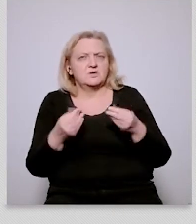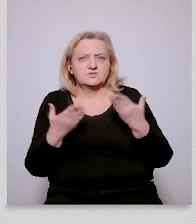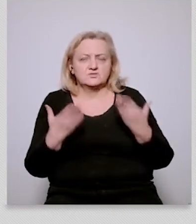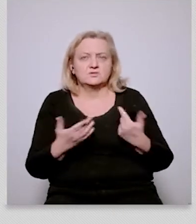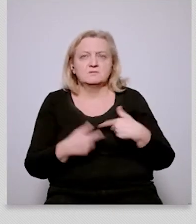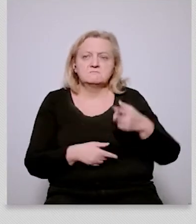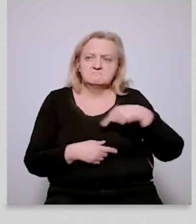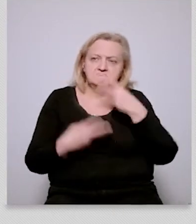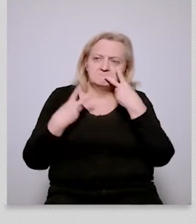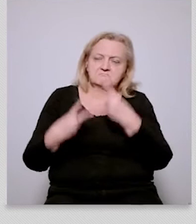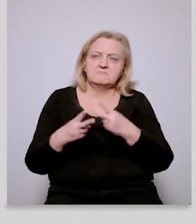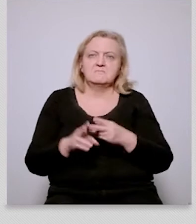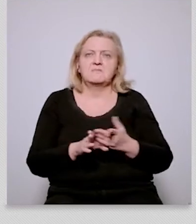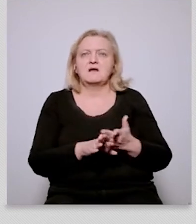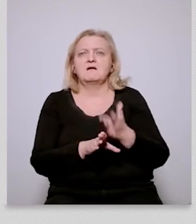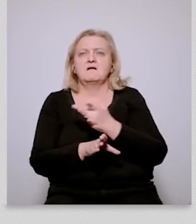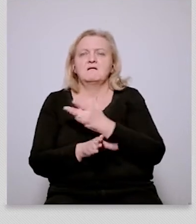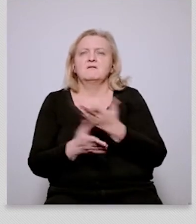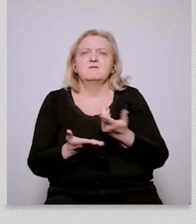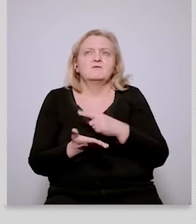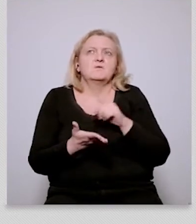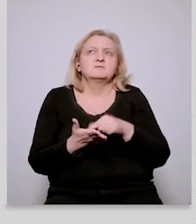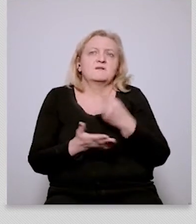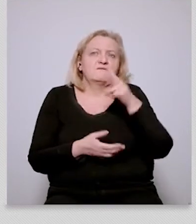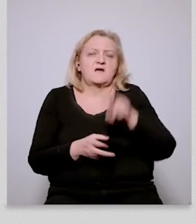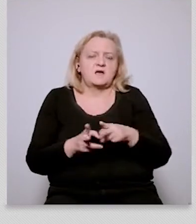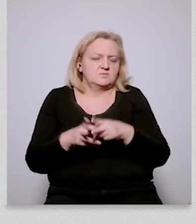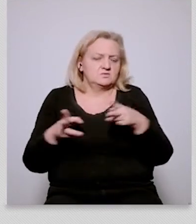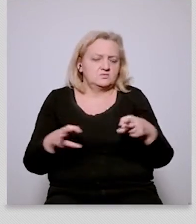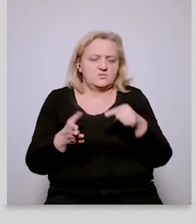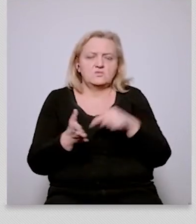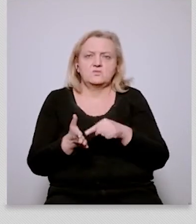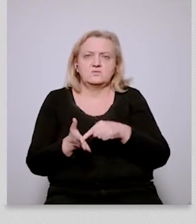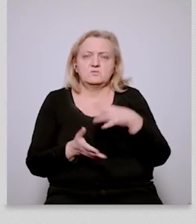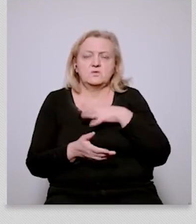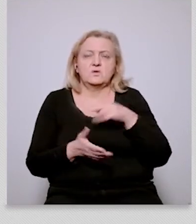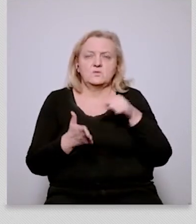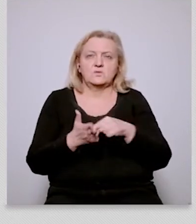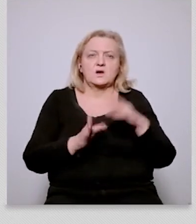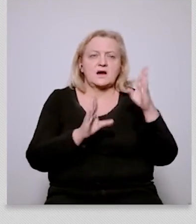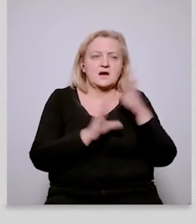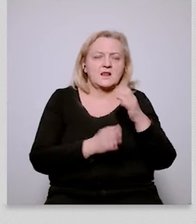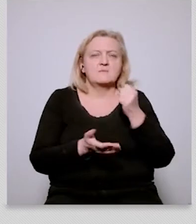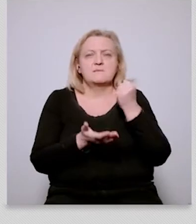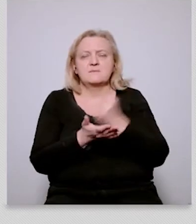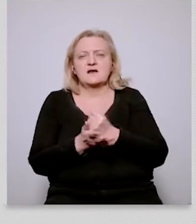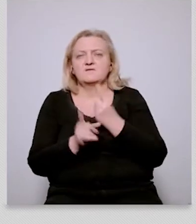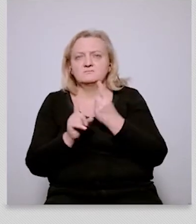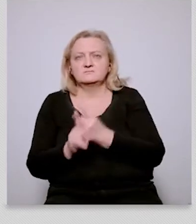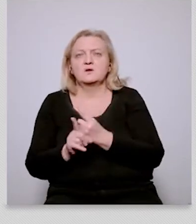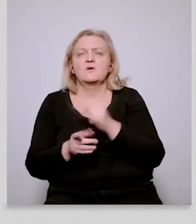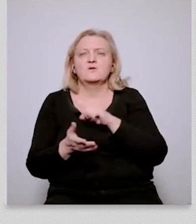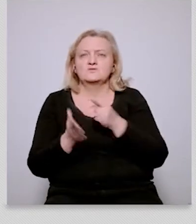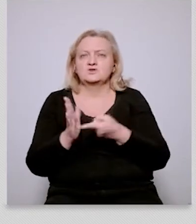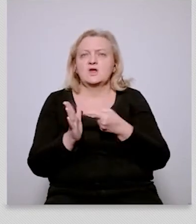zauważyliśmy w ciągu ostatnich właściwie dwóch miesięcy i tutaj klimat i praworządność często są